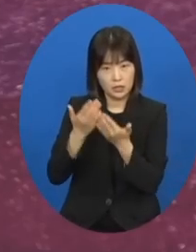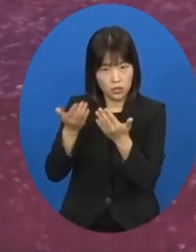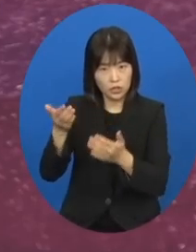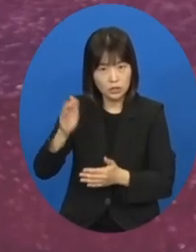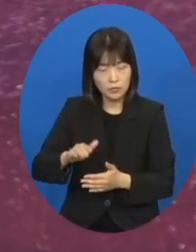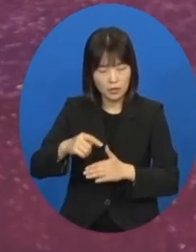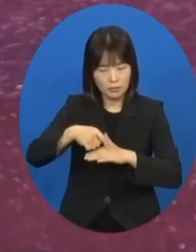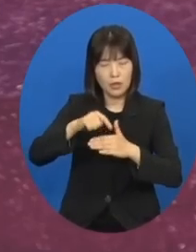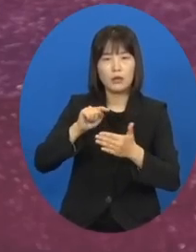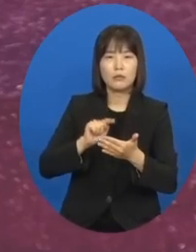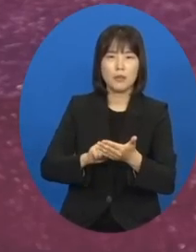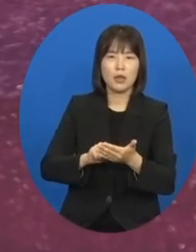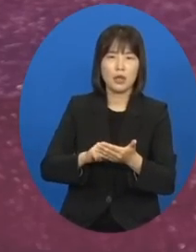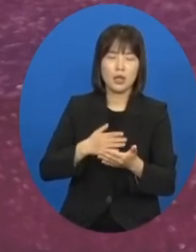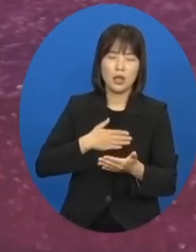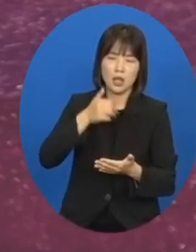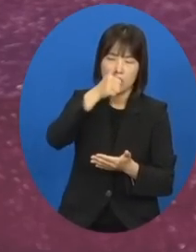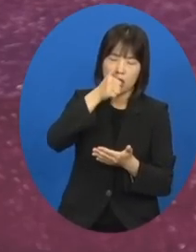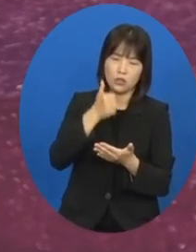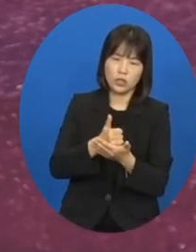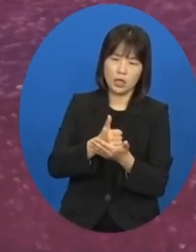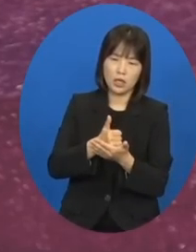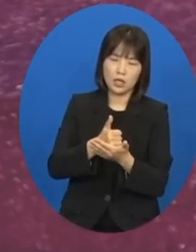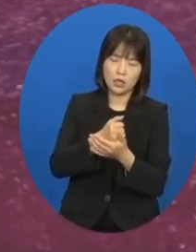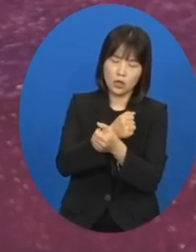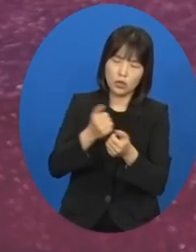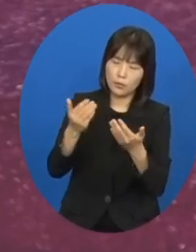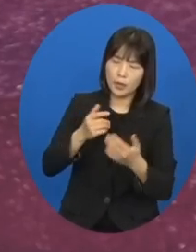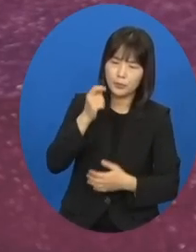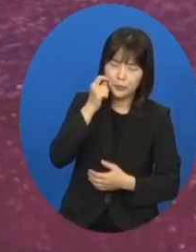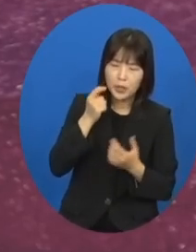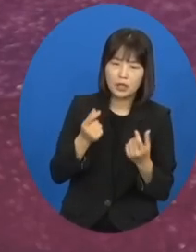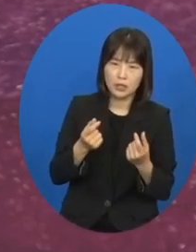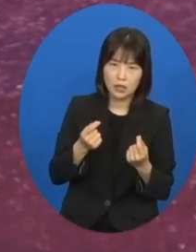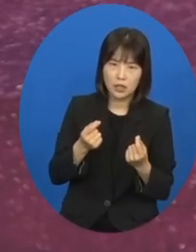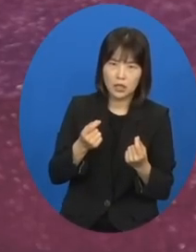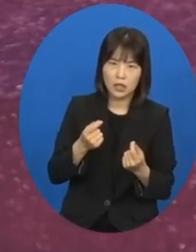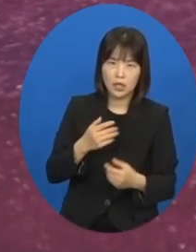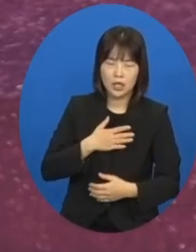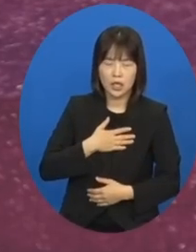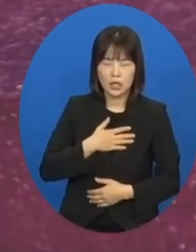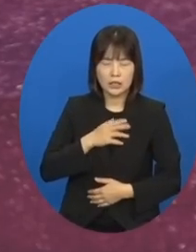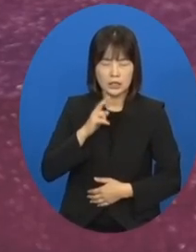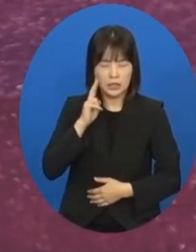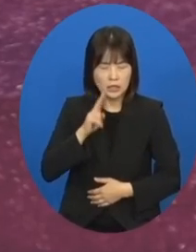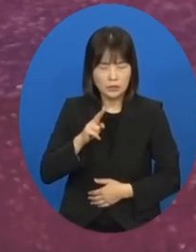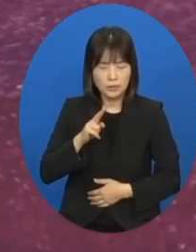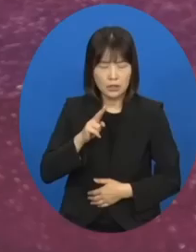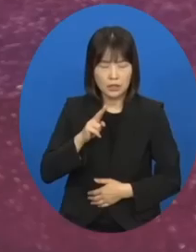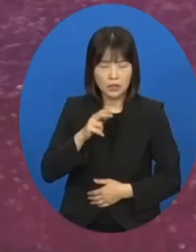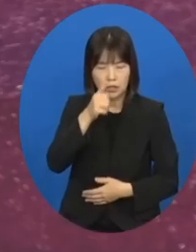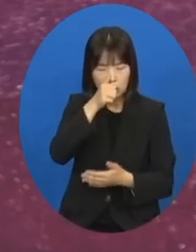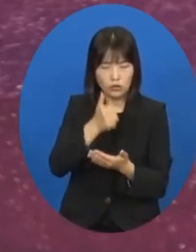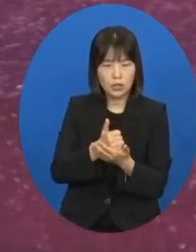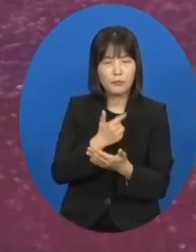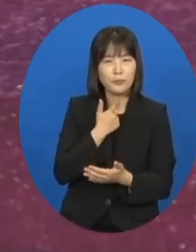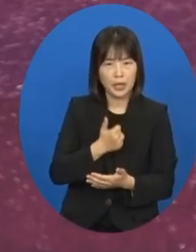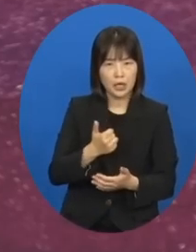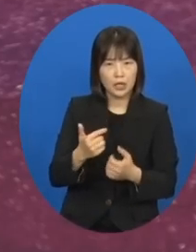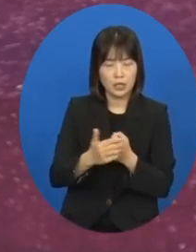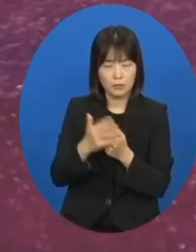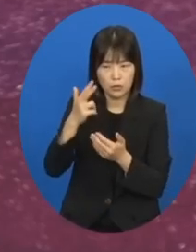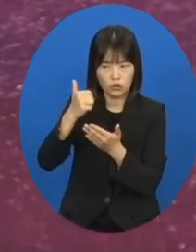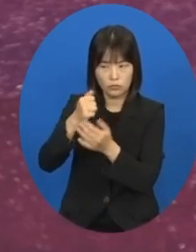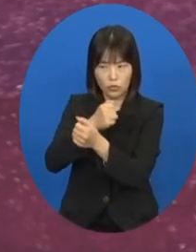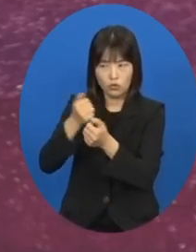왠지 마음에 내 죄가 사연 받지 못할 것 같아 나는 너무 끔찍한 죄를 저질렀기 때문에 아무리 주님께서